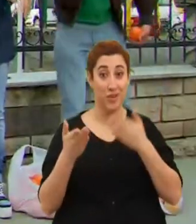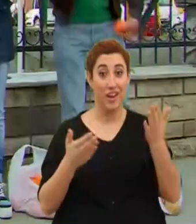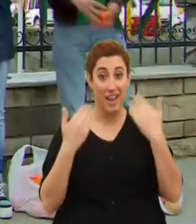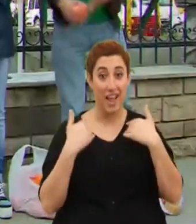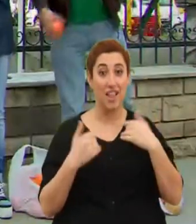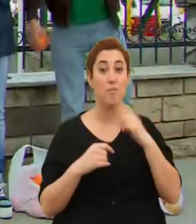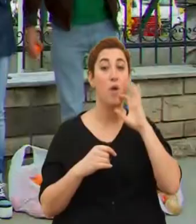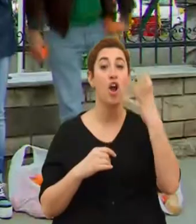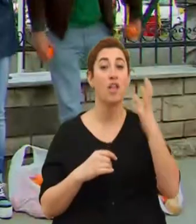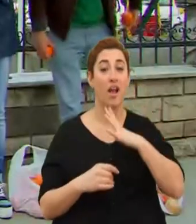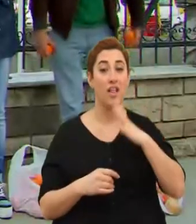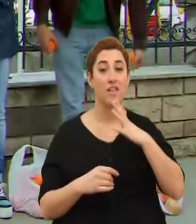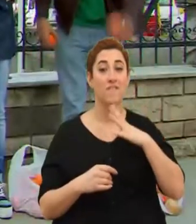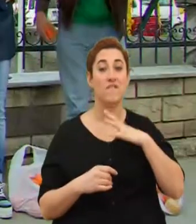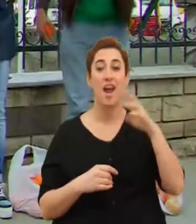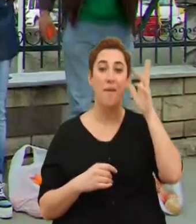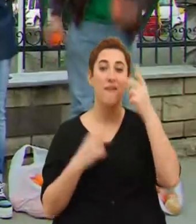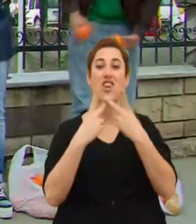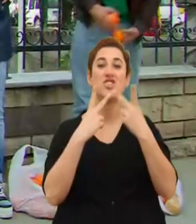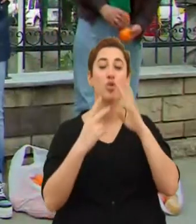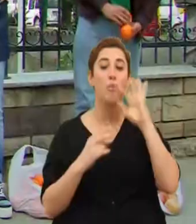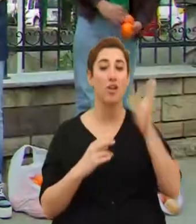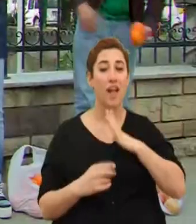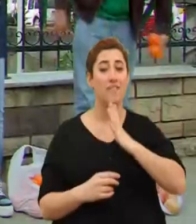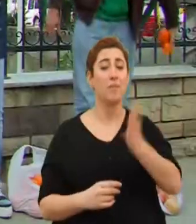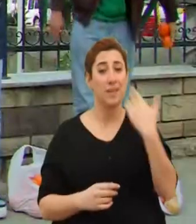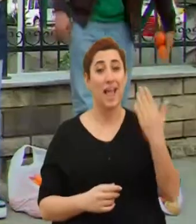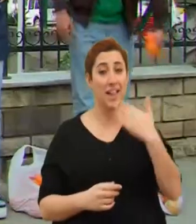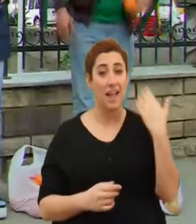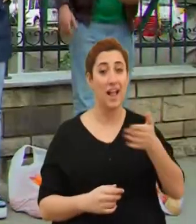Buyurun. Portakalım var. Başlıyor, portakal var ablacığım.